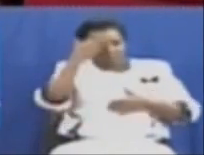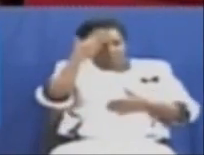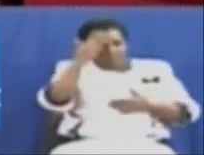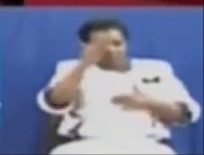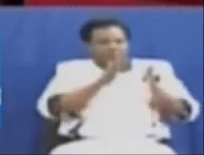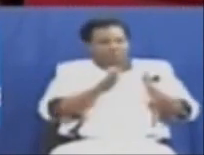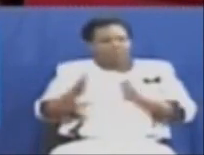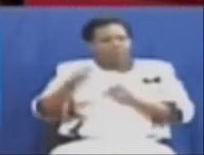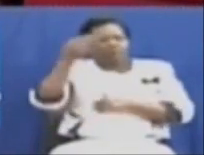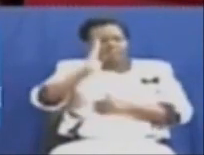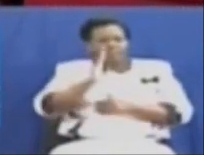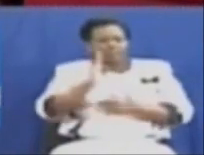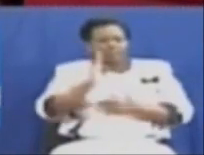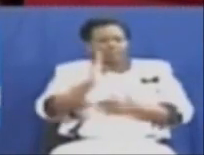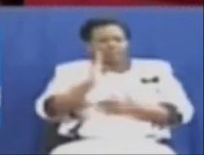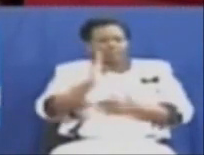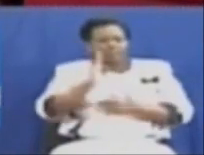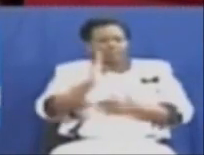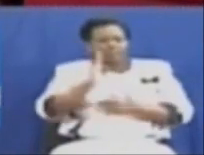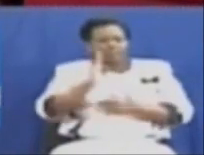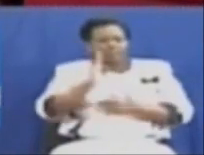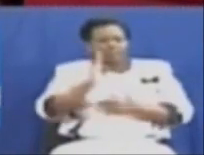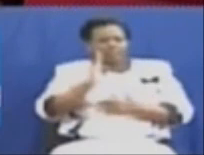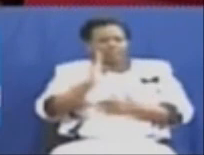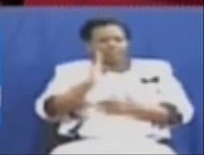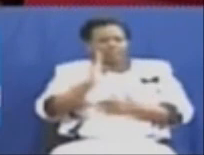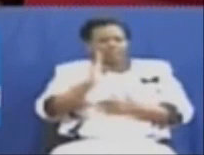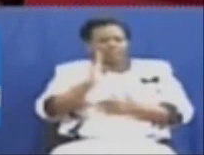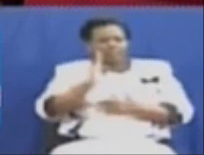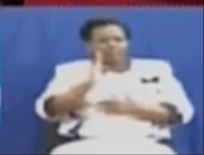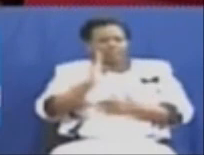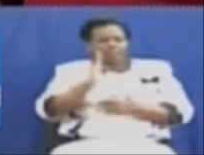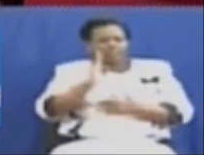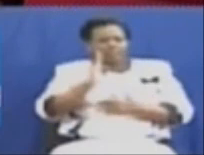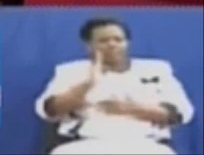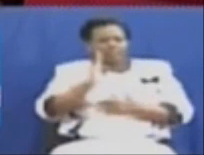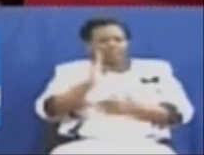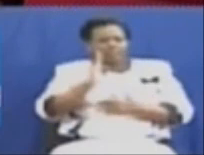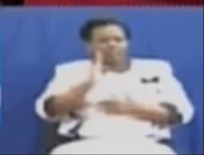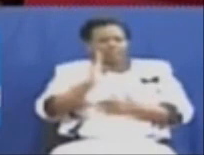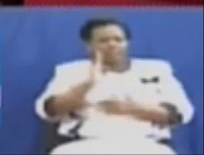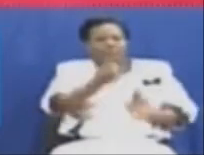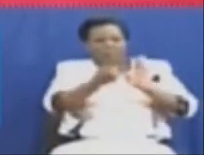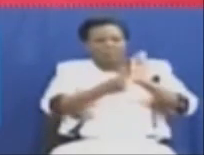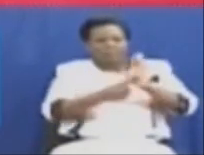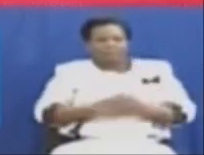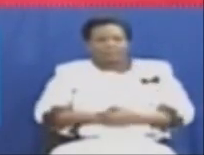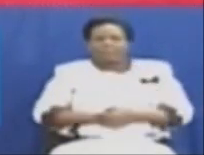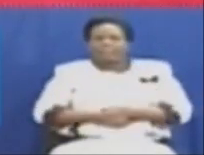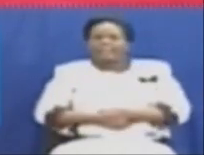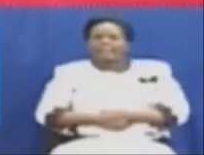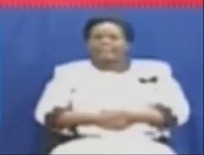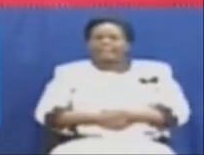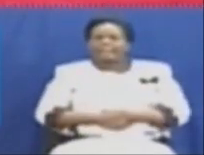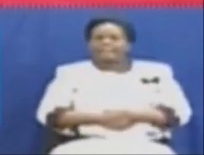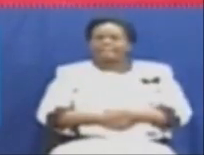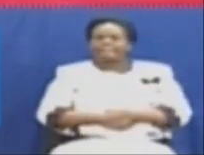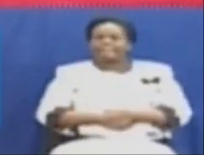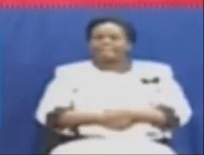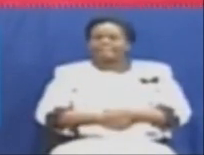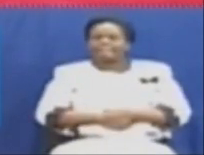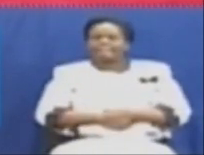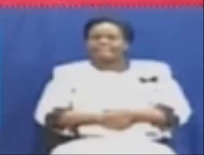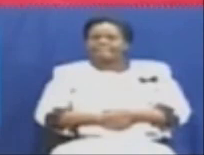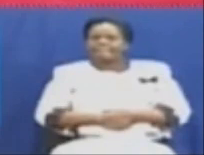umeme. Na kwa kuwa Mheshimiwa Waziri Mkuu, mpango wa REA awamu hii ya tatu ni kwamba lazima serikali ni uishe mwezi wa